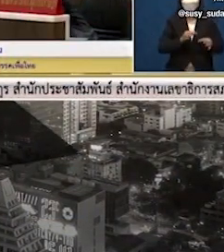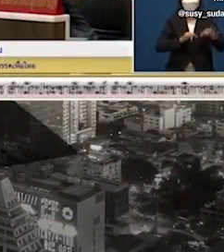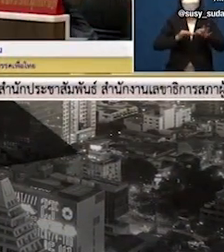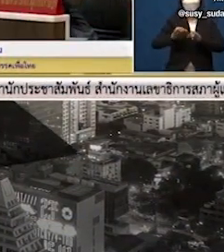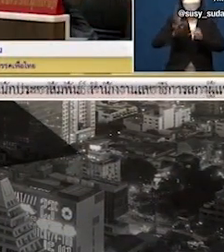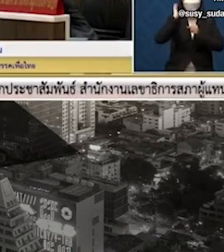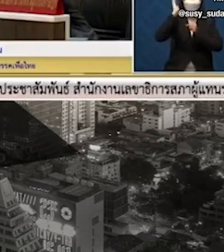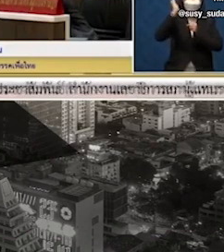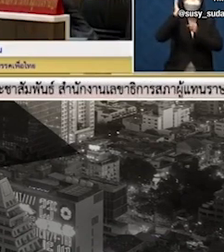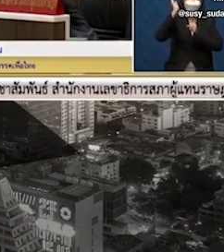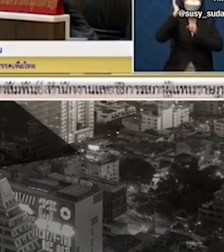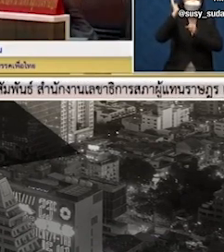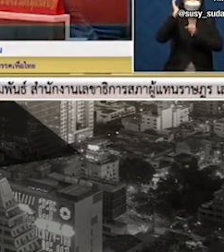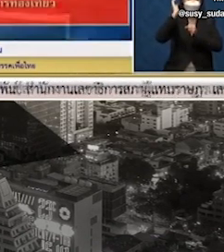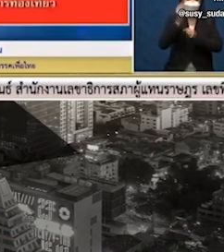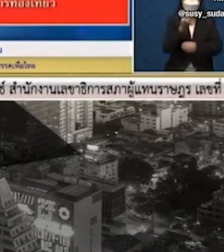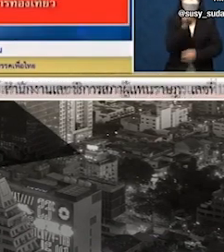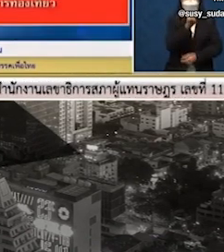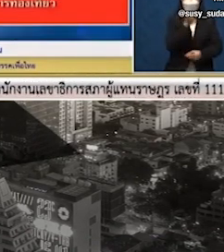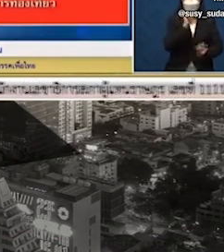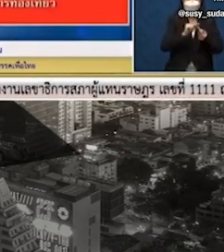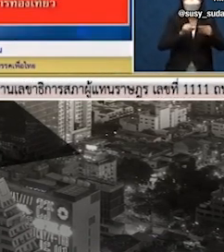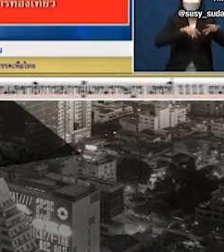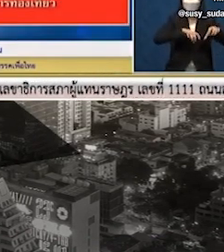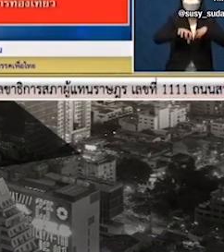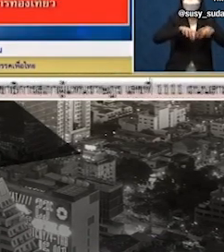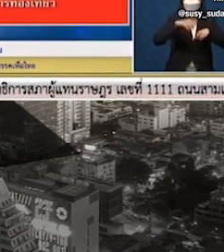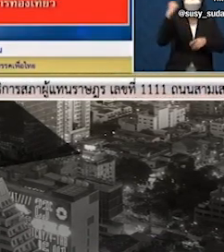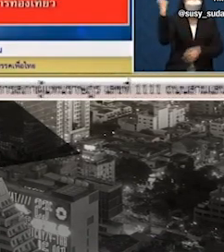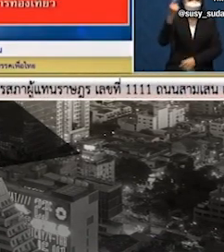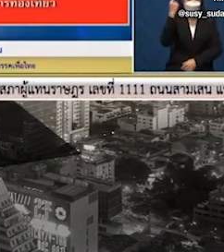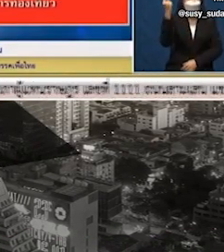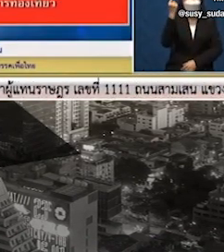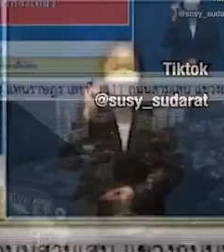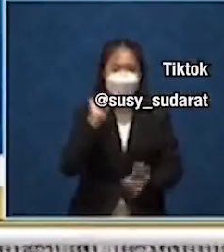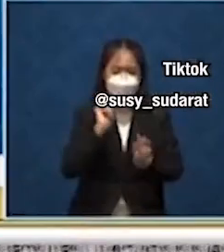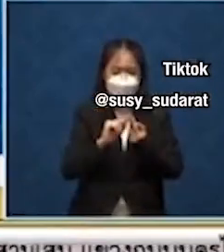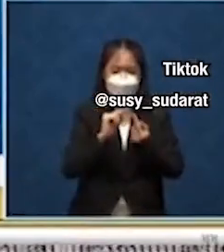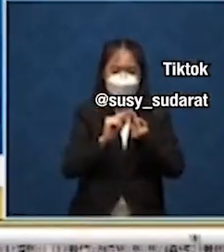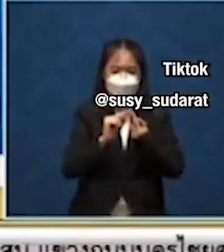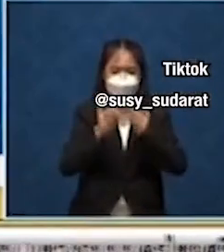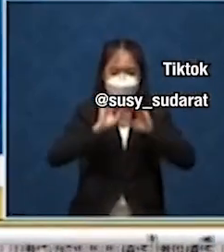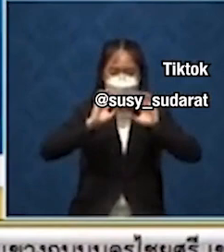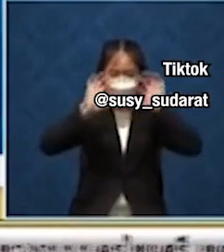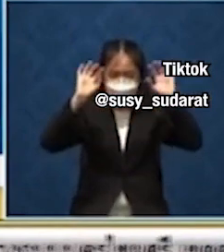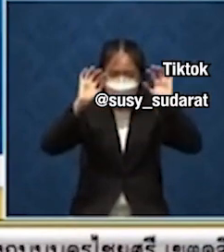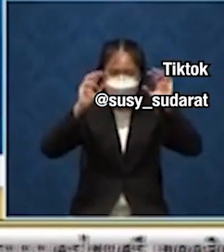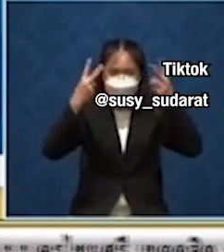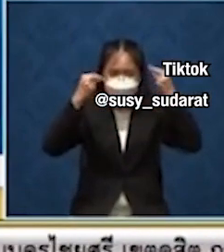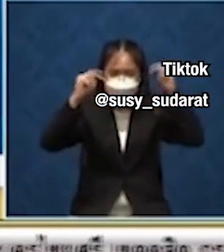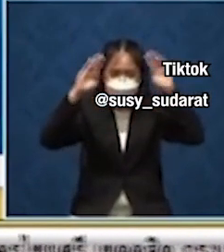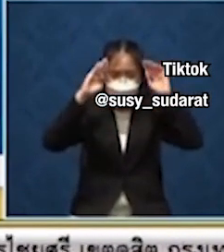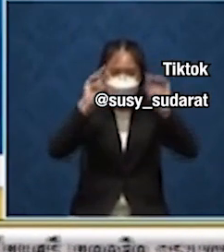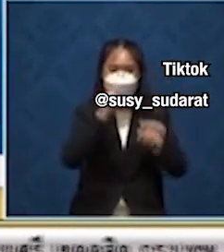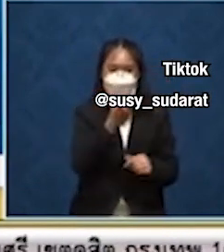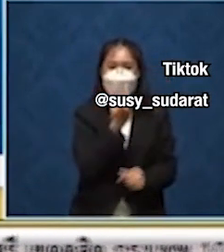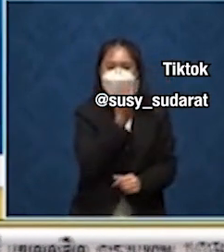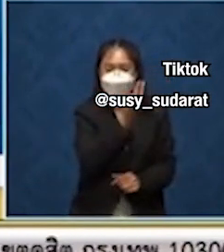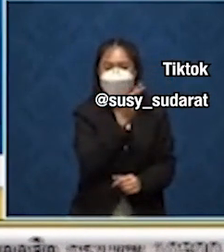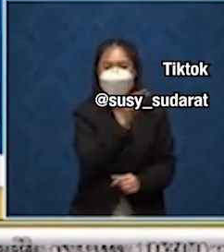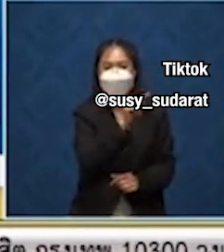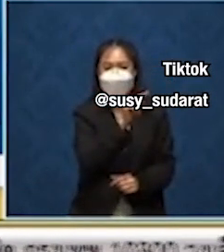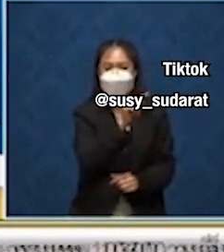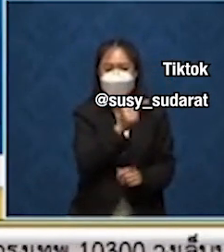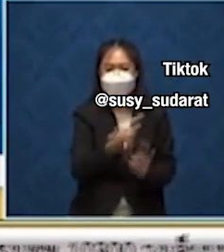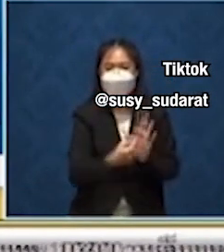กที่โผล่ขึ้นมาจากบ่อน้ำเน่า ก ็แล้วคำพูดนะเดี๋ยวเราเอาขึ้นมาดูเต็ม 8ปีกับผู้นำโชว์เขาน